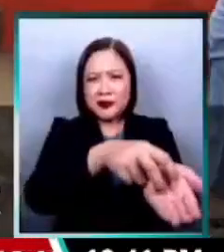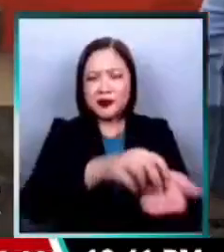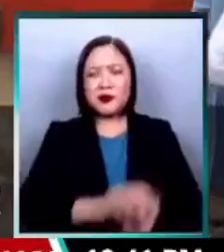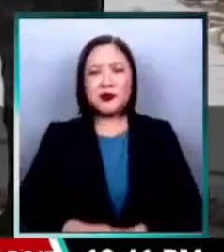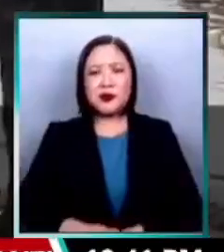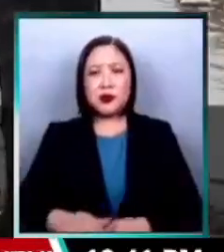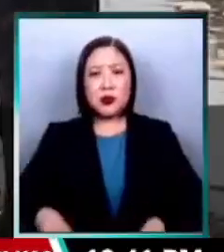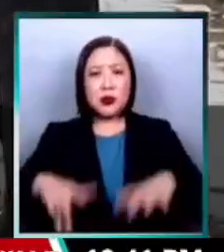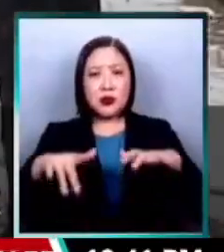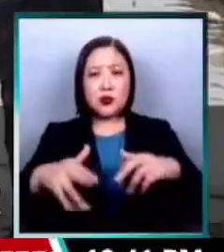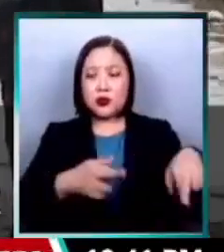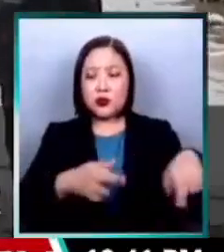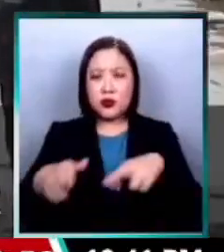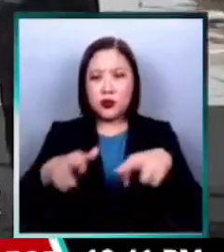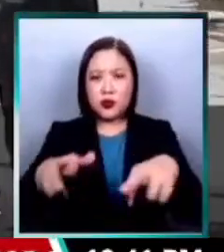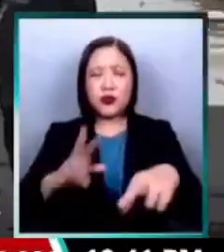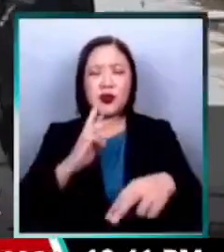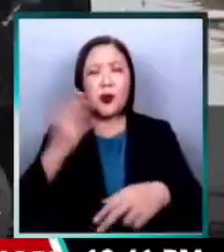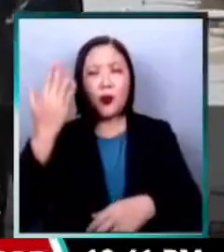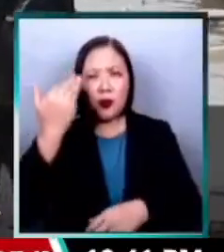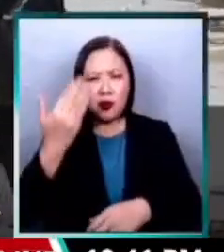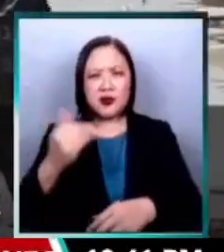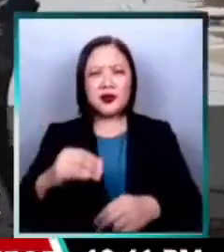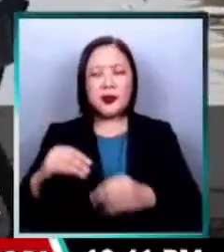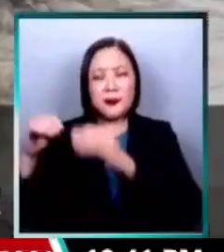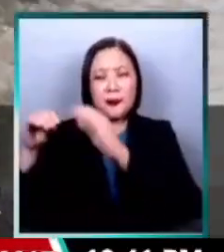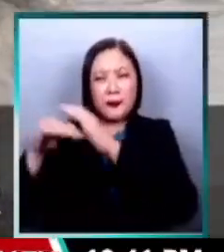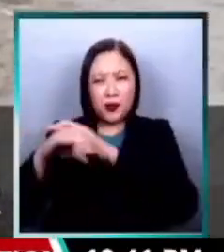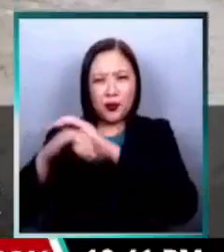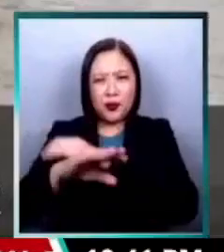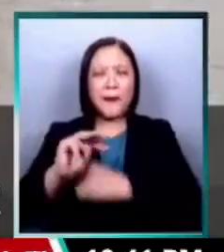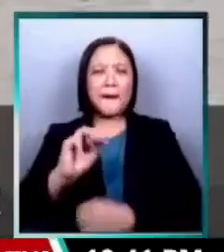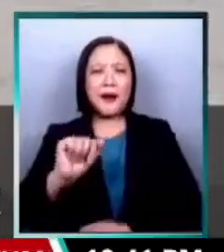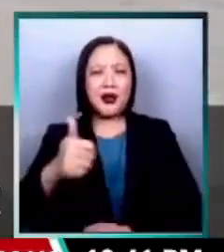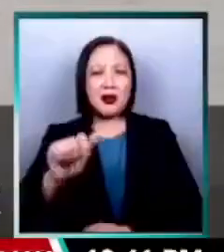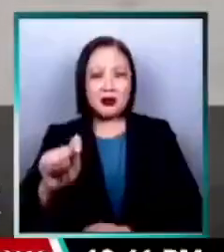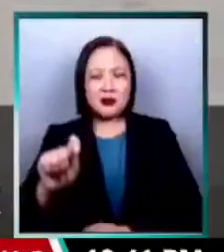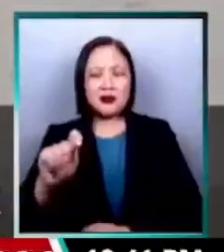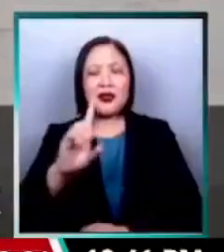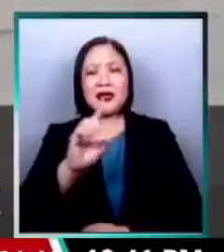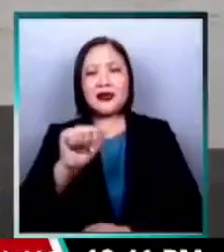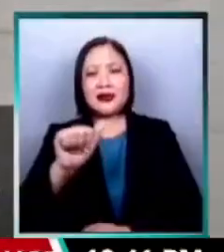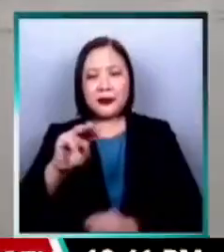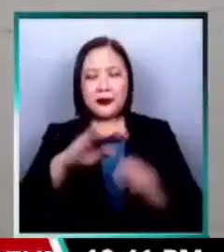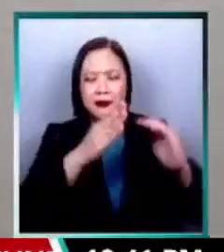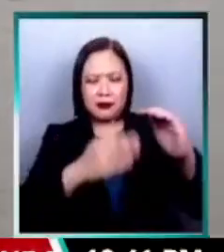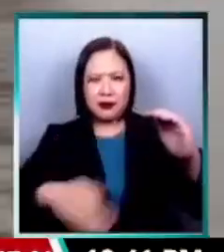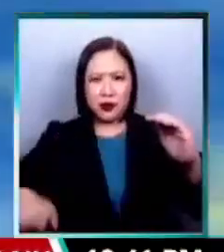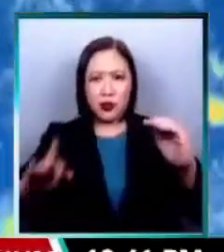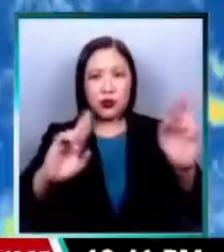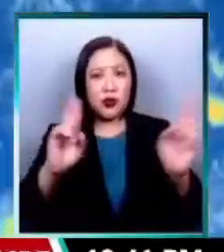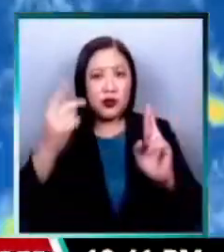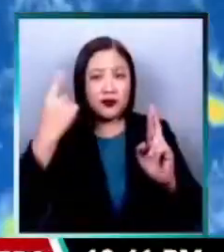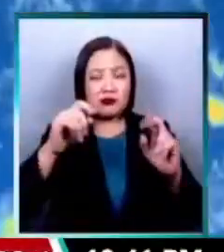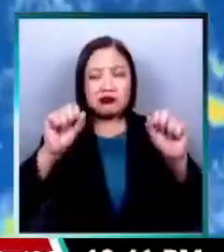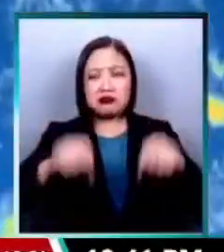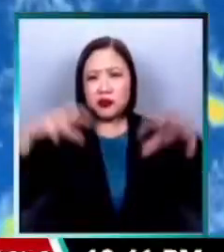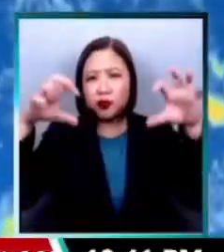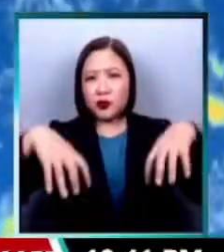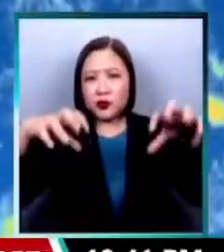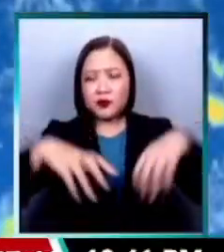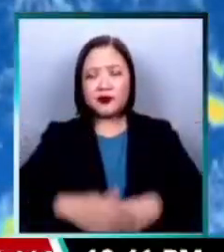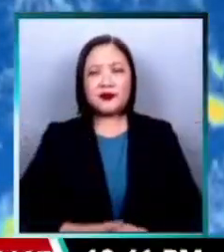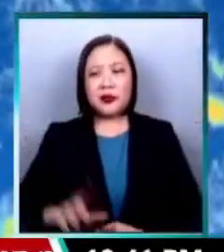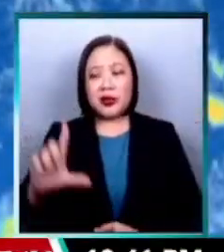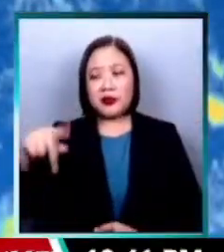ilog, bunsod ng pagpapalabas ng tubig ng Magat Dam bilang paghahanda sa posibleng pag-ulan. Ang LPA sa bahagi ng